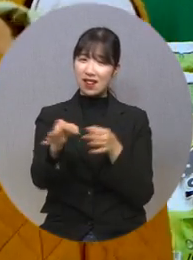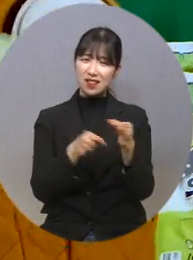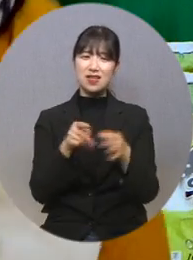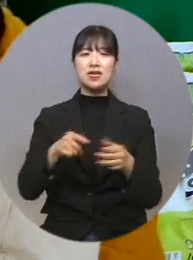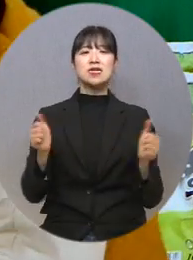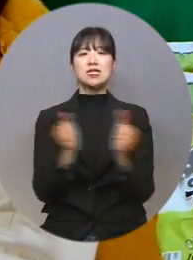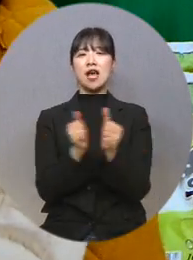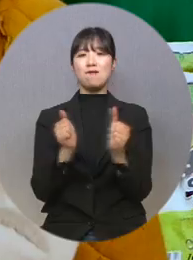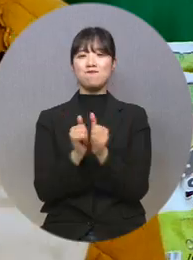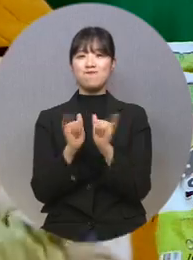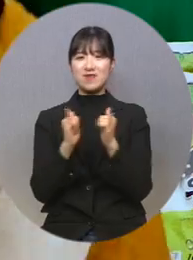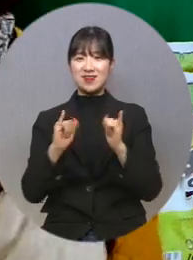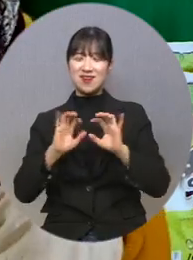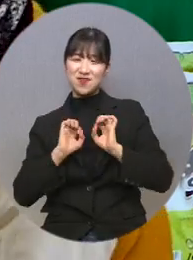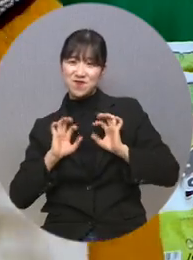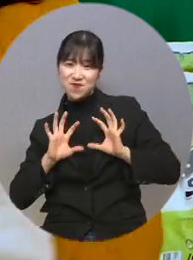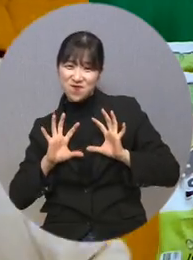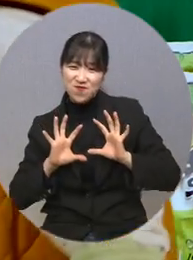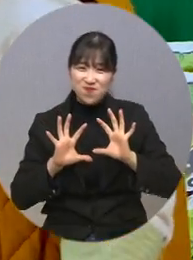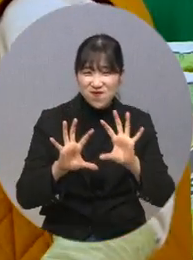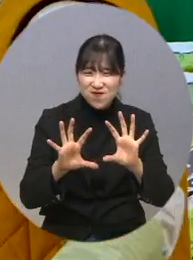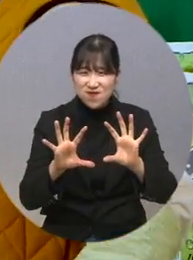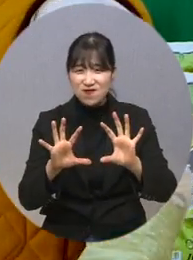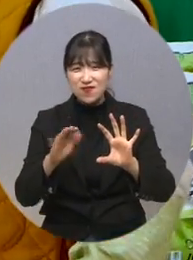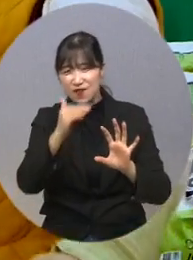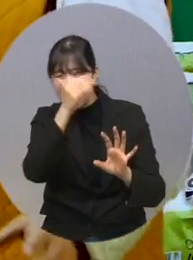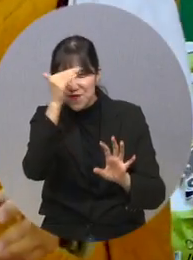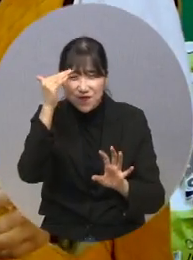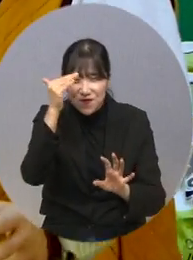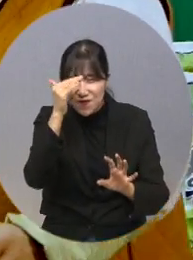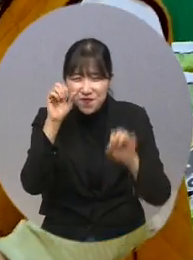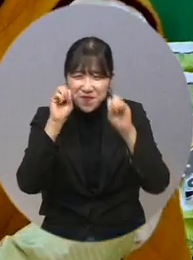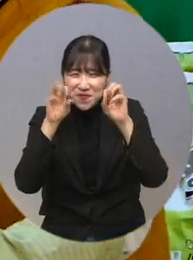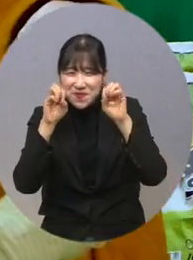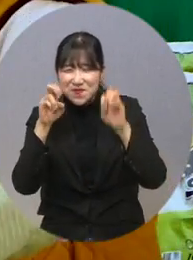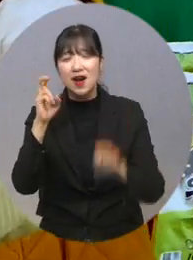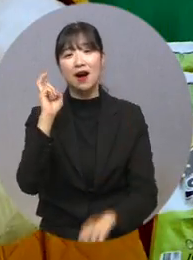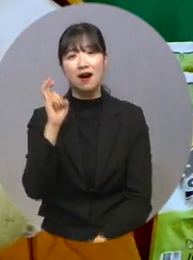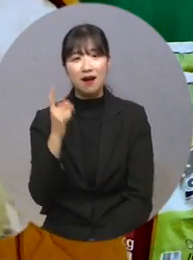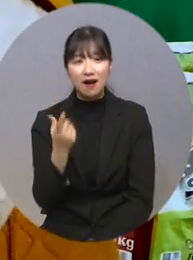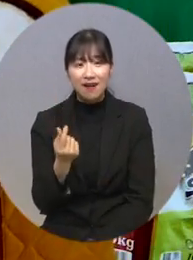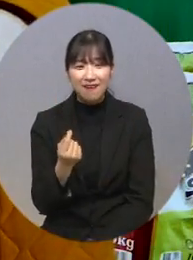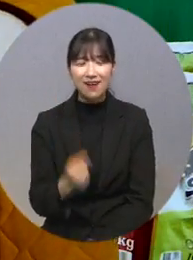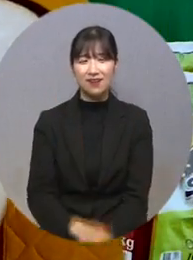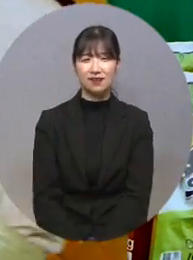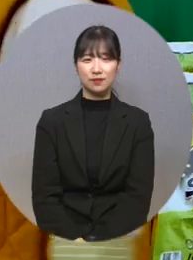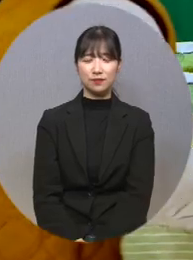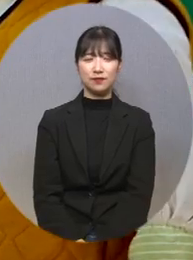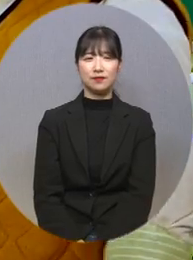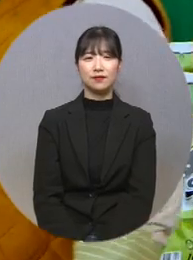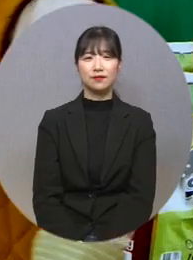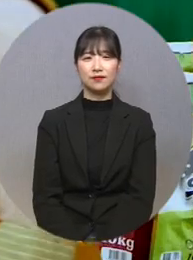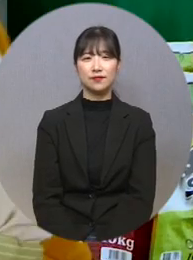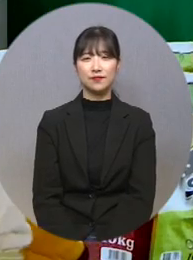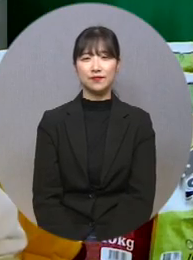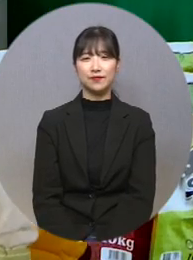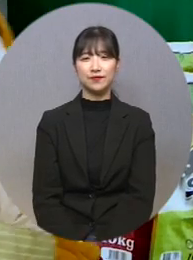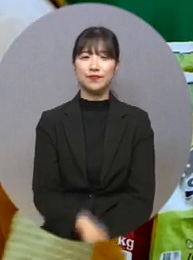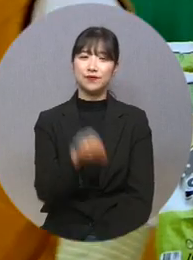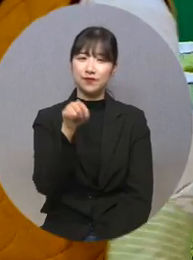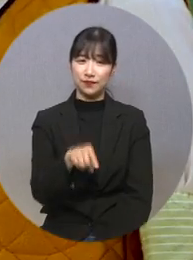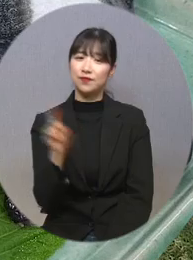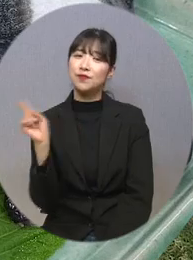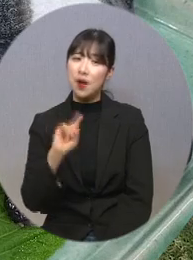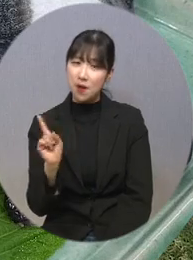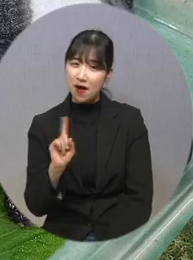남성분들께서 이만큼 이만큼 맞습니다. 이야 네. 예? 아~ 자 이게